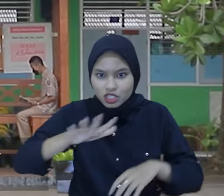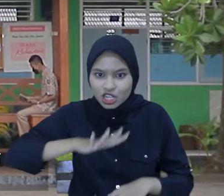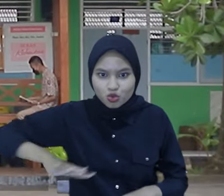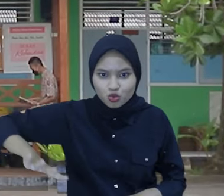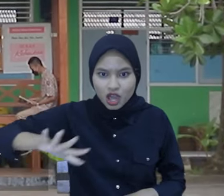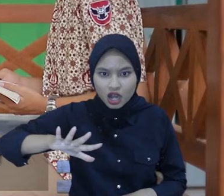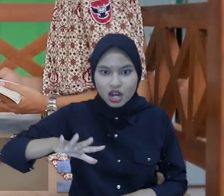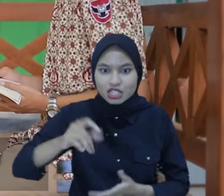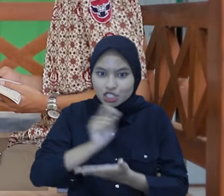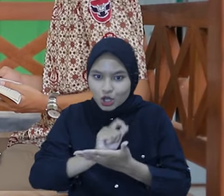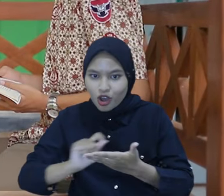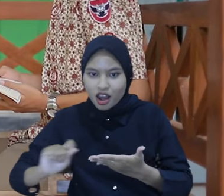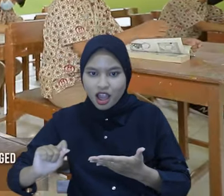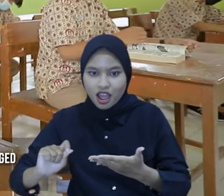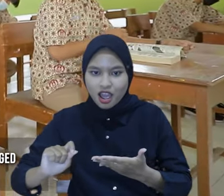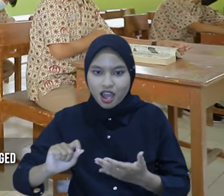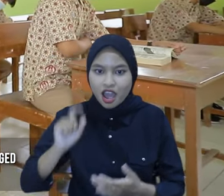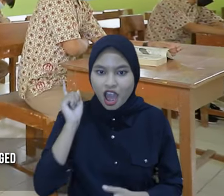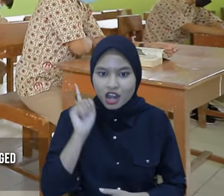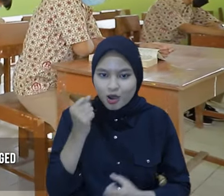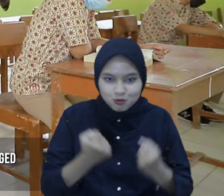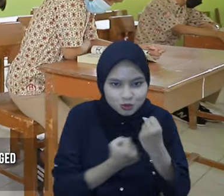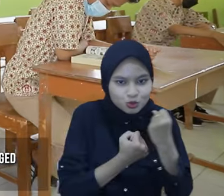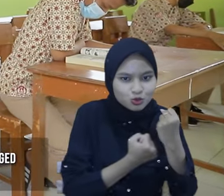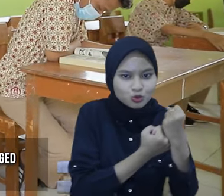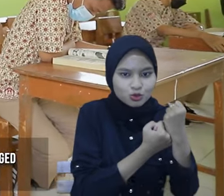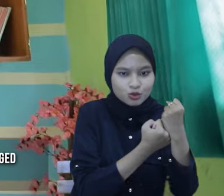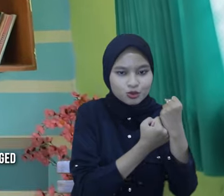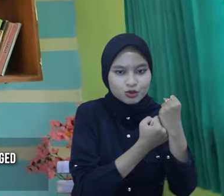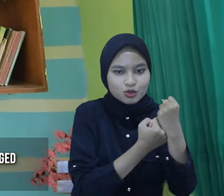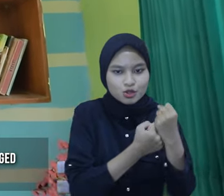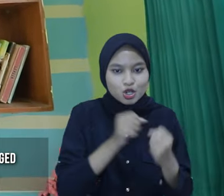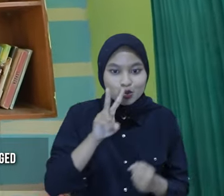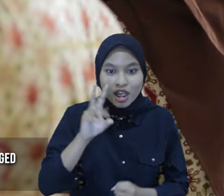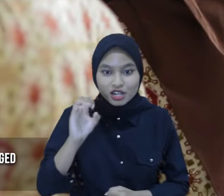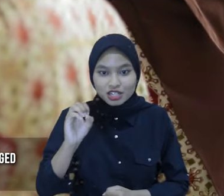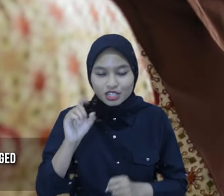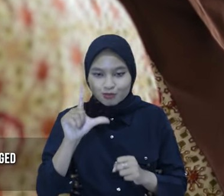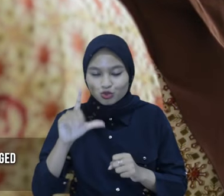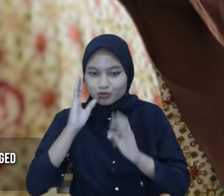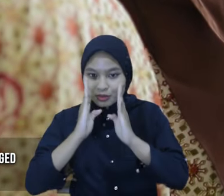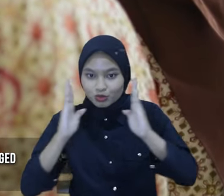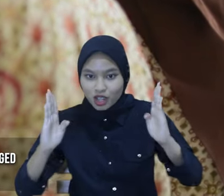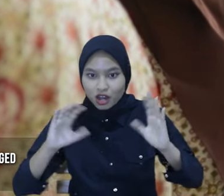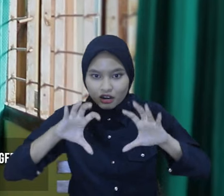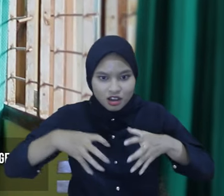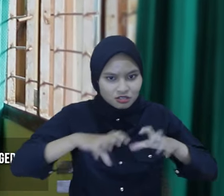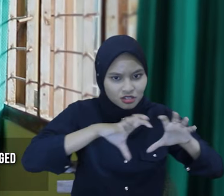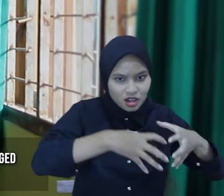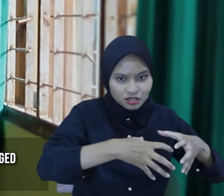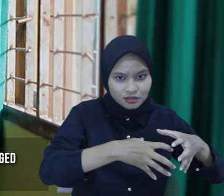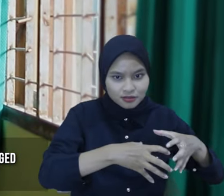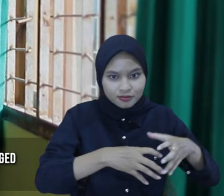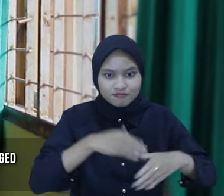lingkungan sekolah, serta mendukung pengembangan 27 perpustakaan kelas yang